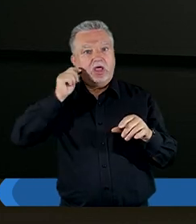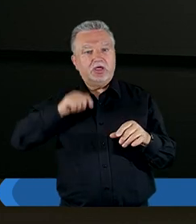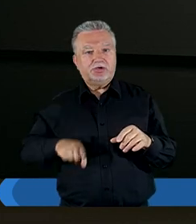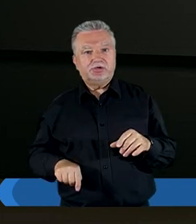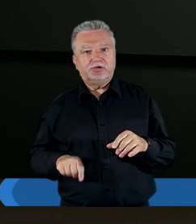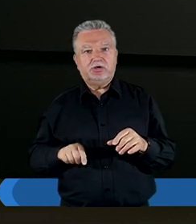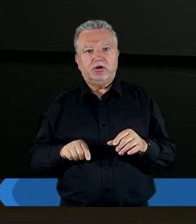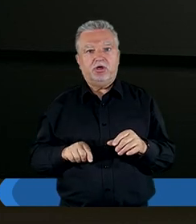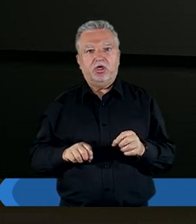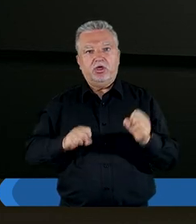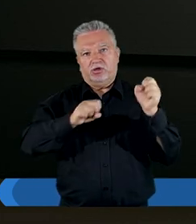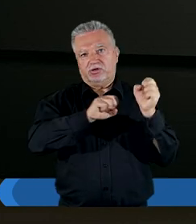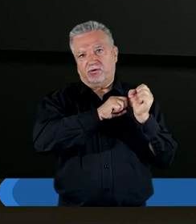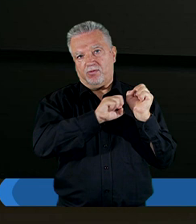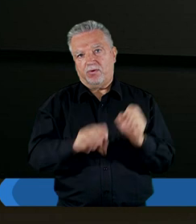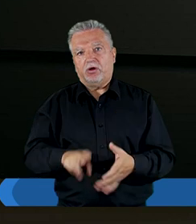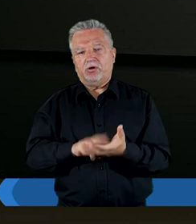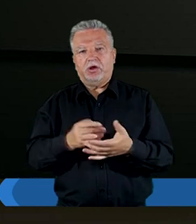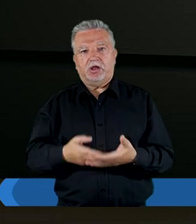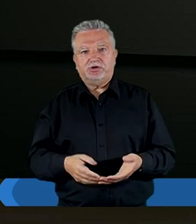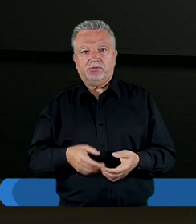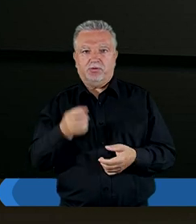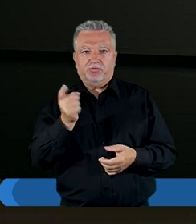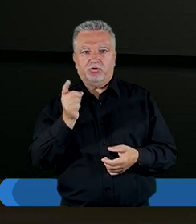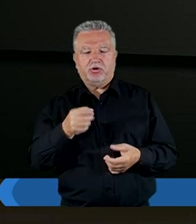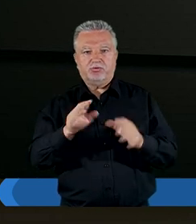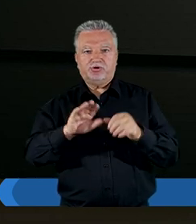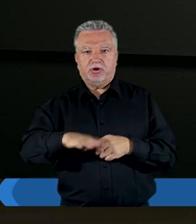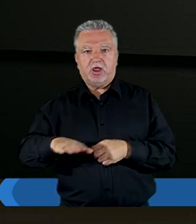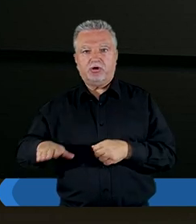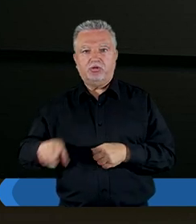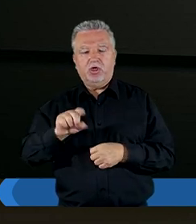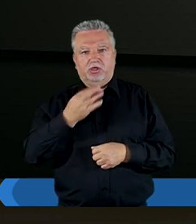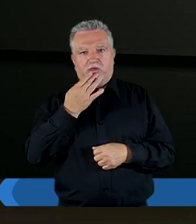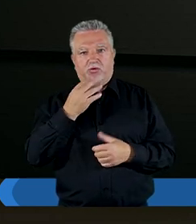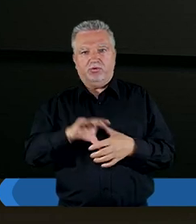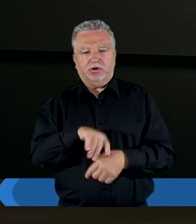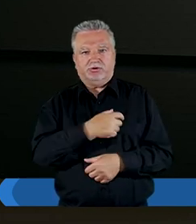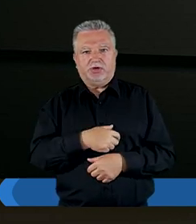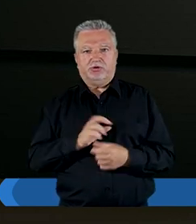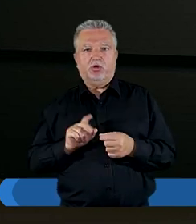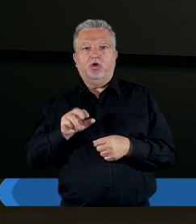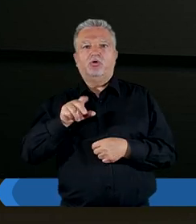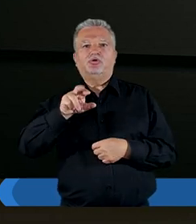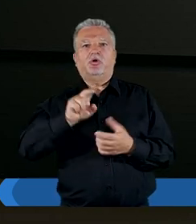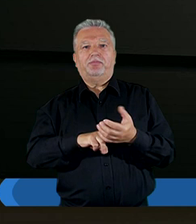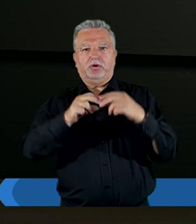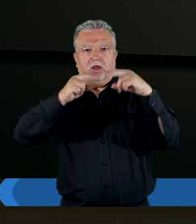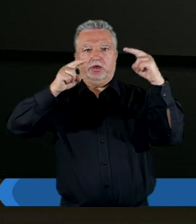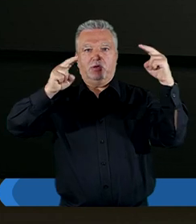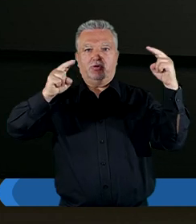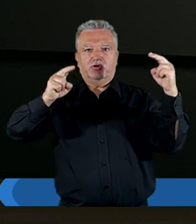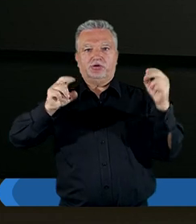Powalony jesteś na ziemię, pogromco narodów. A przecież to ty mawiałeś w swoim sercu, wstąpię na